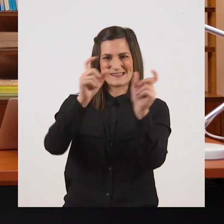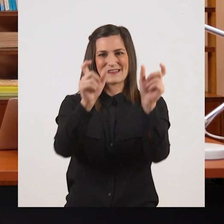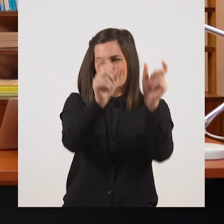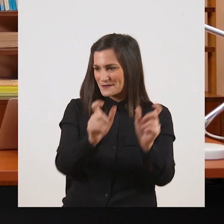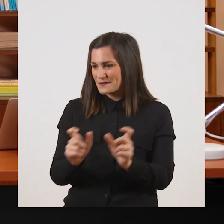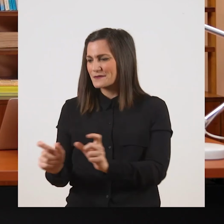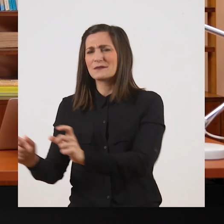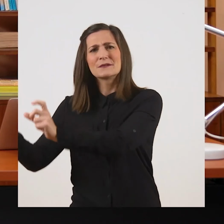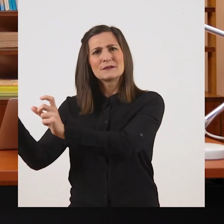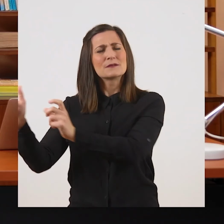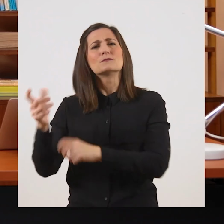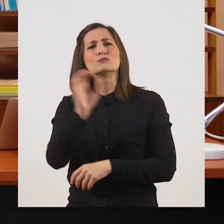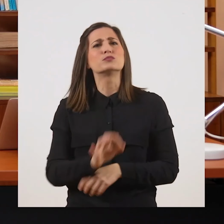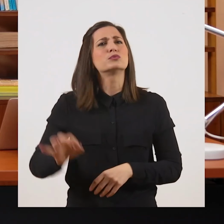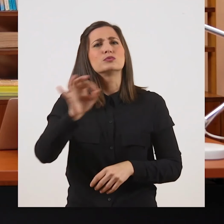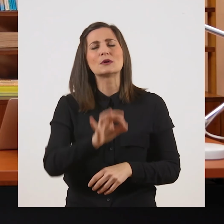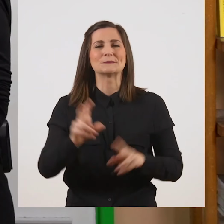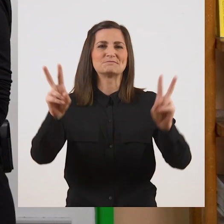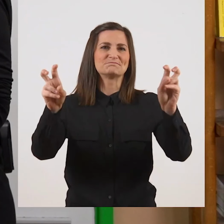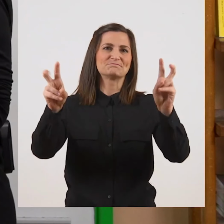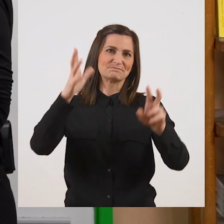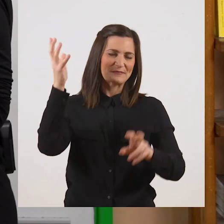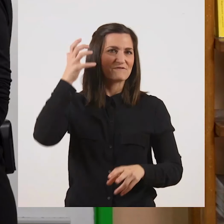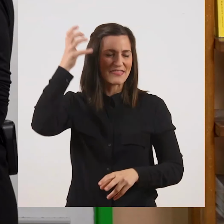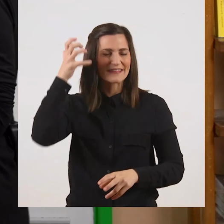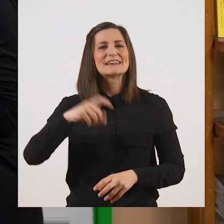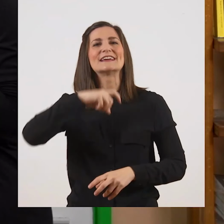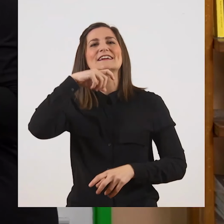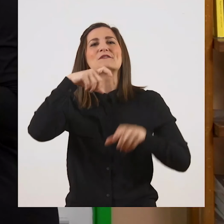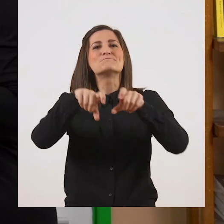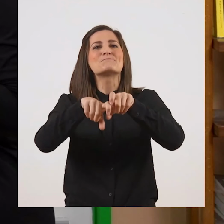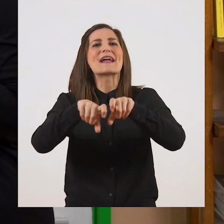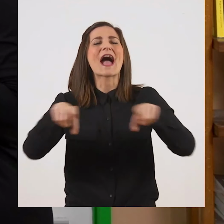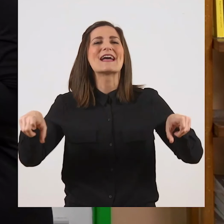λες. Βρίσκουν ένα παγκάκι, θα προσπαθήσω να κάνω ένα απλό παγκάκι.